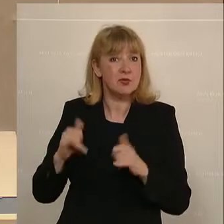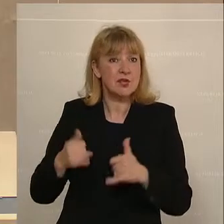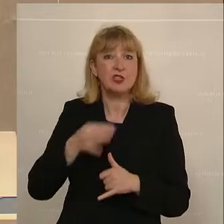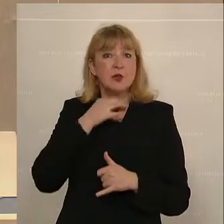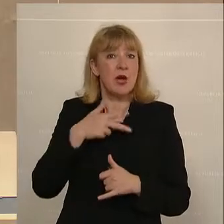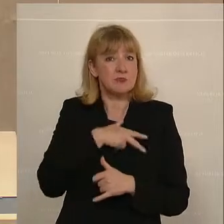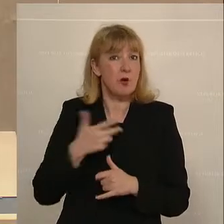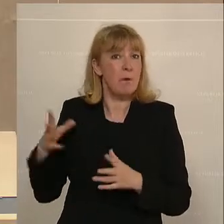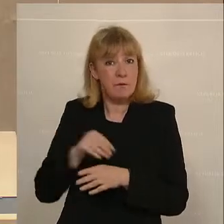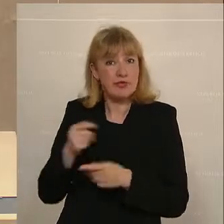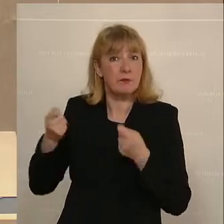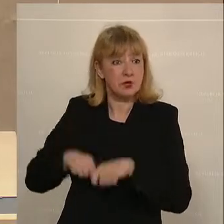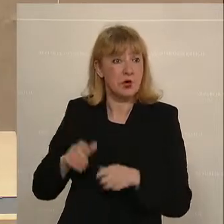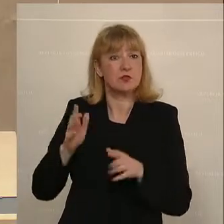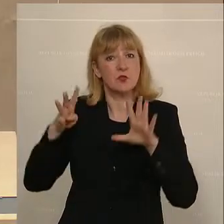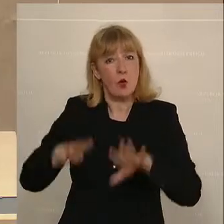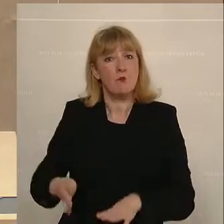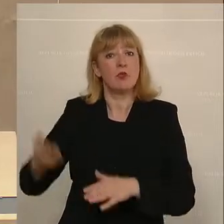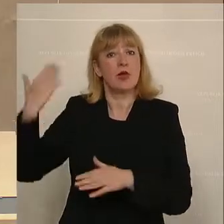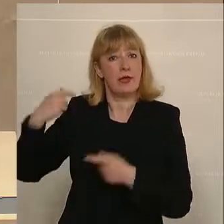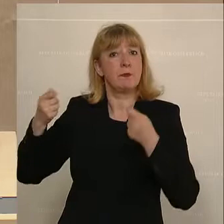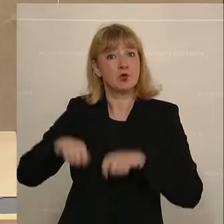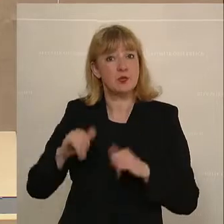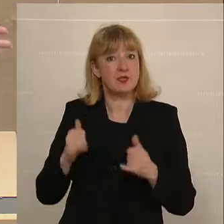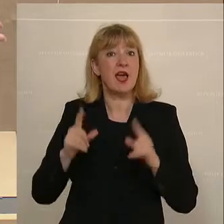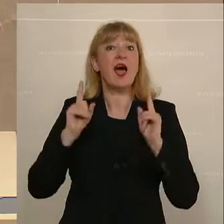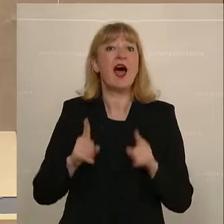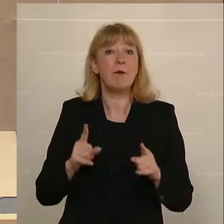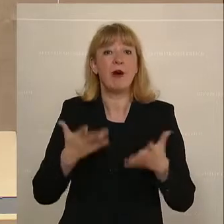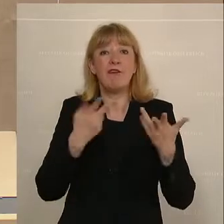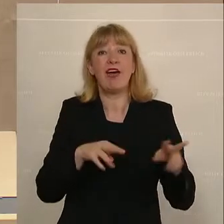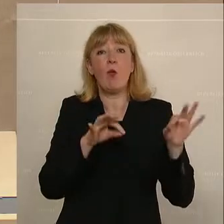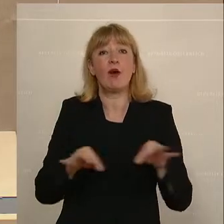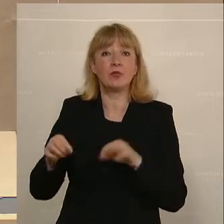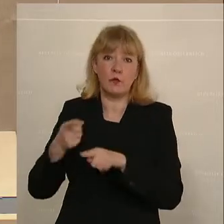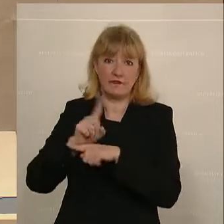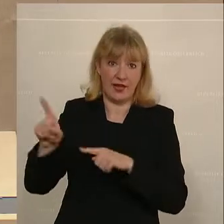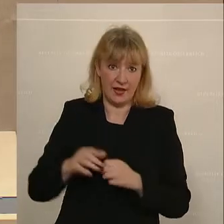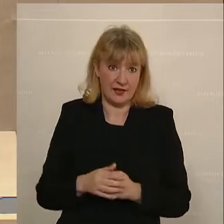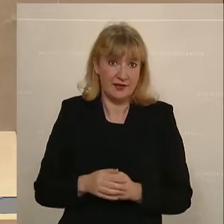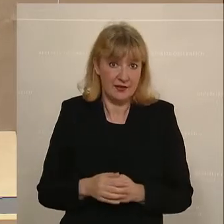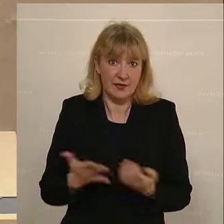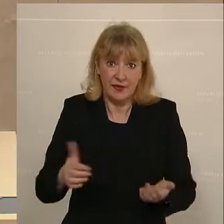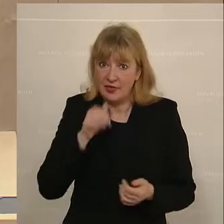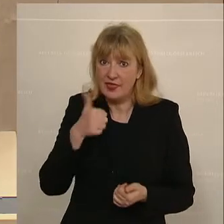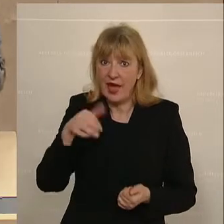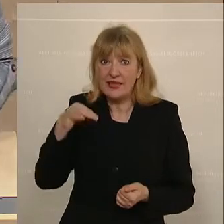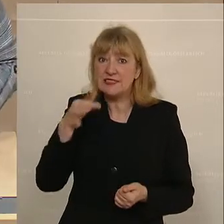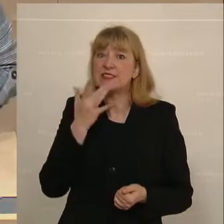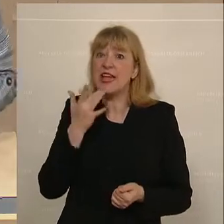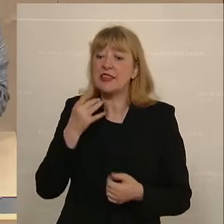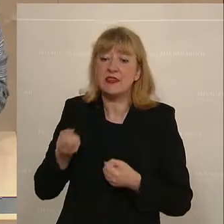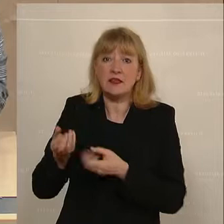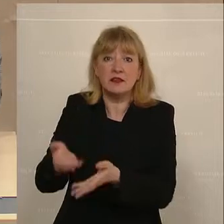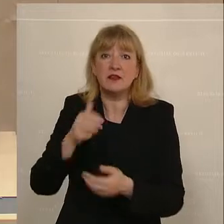der SPÖ, vor 9 Monaten. Nur die Verordnungen fehlen. Da ist ja kein Cent geflossen, ist ja kein